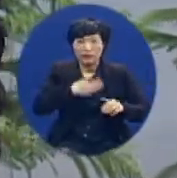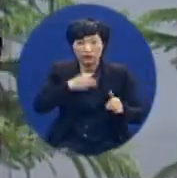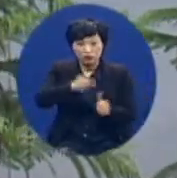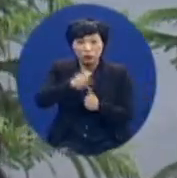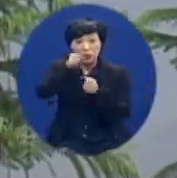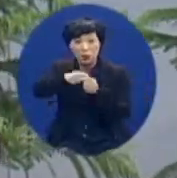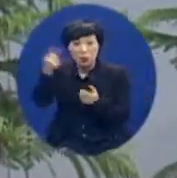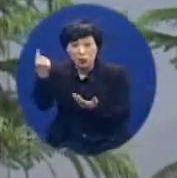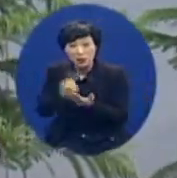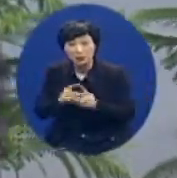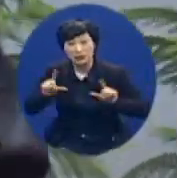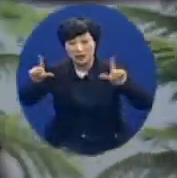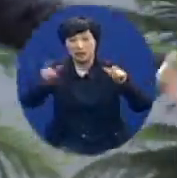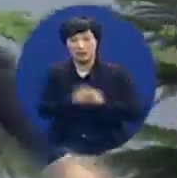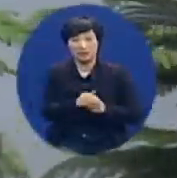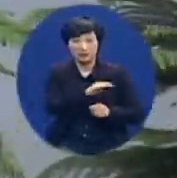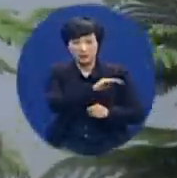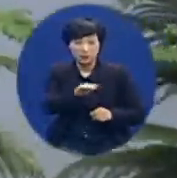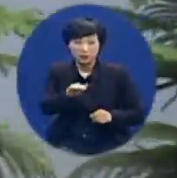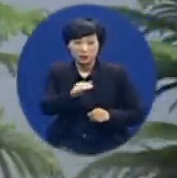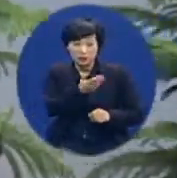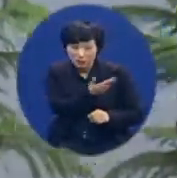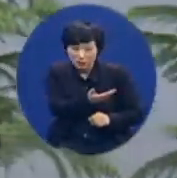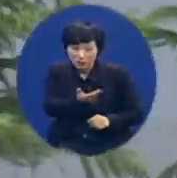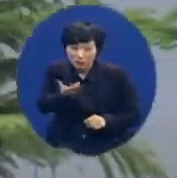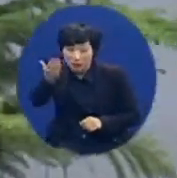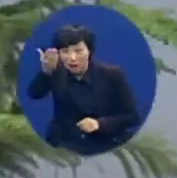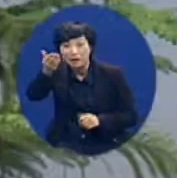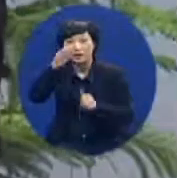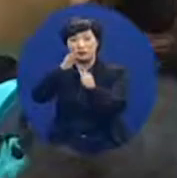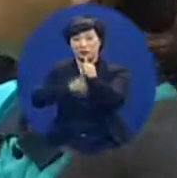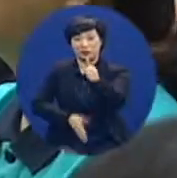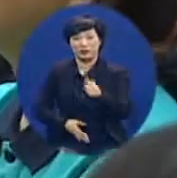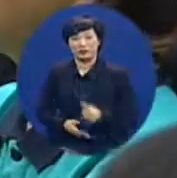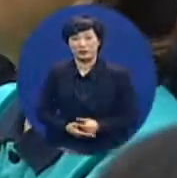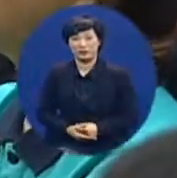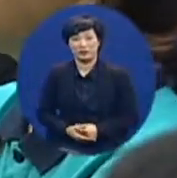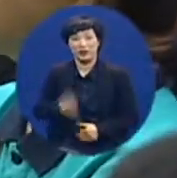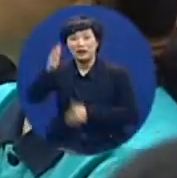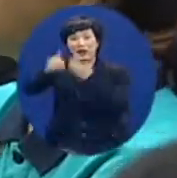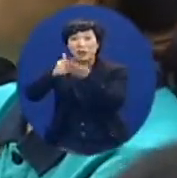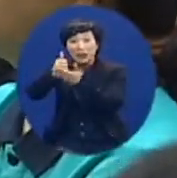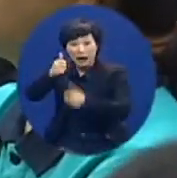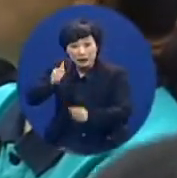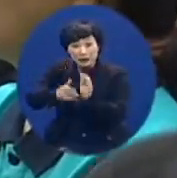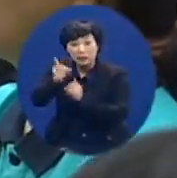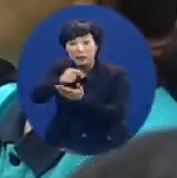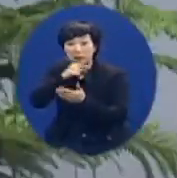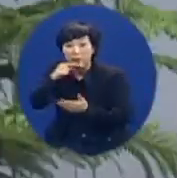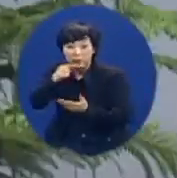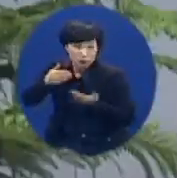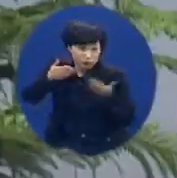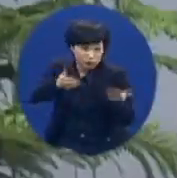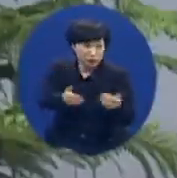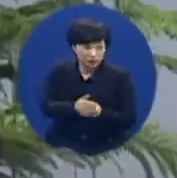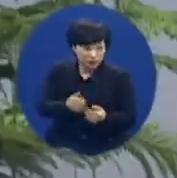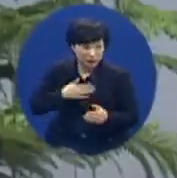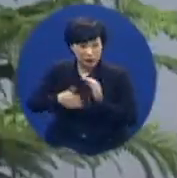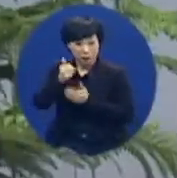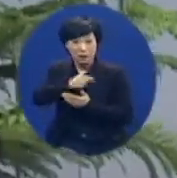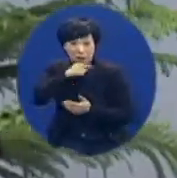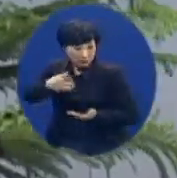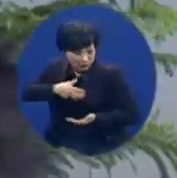아멘 수준이 파괴 주위에 머물 날이 아니에요 아멘 하나님의 아들의 피를 주면서 내 피를 받아